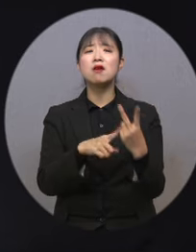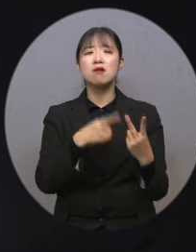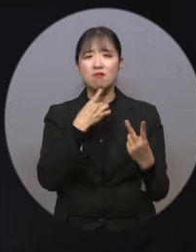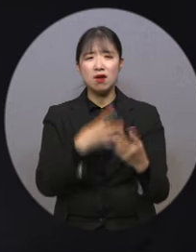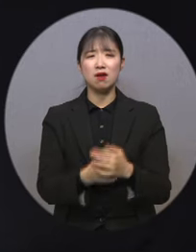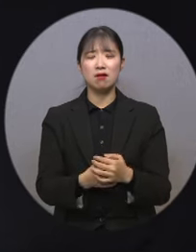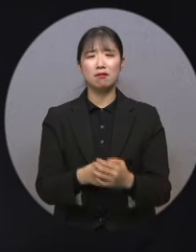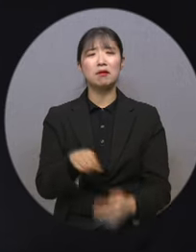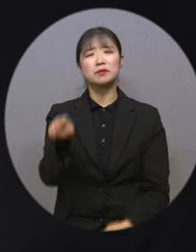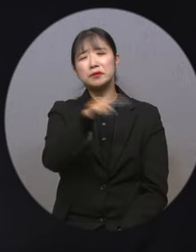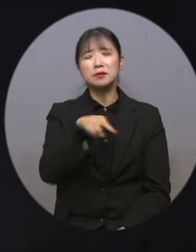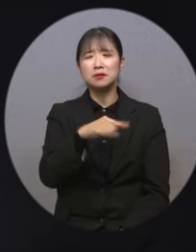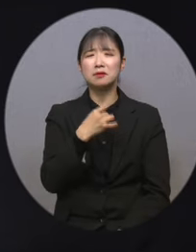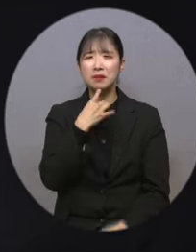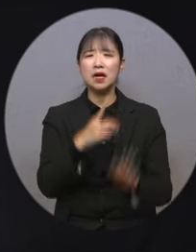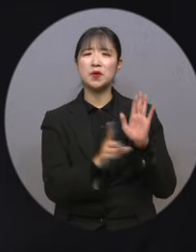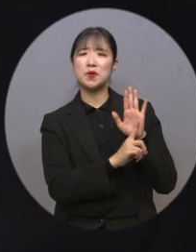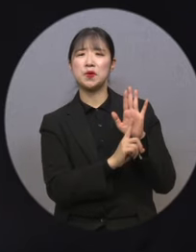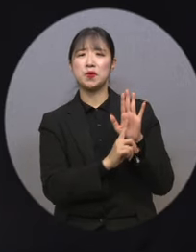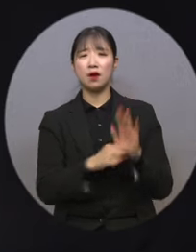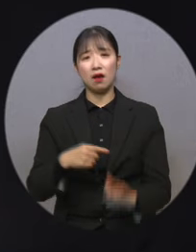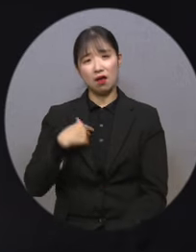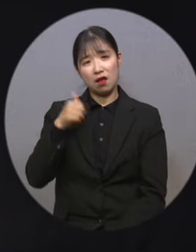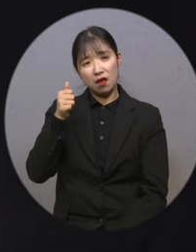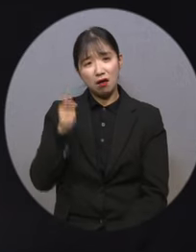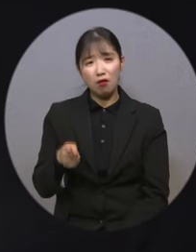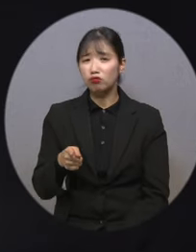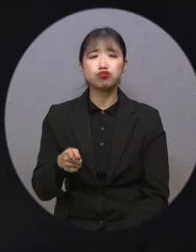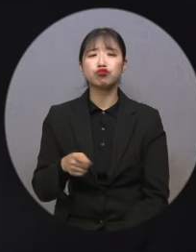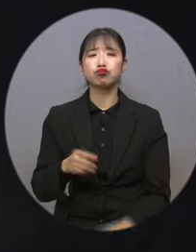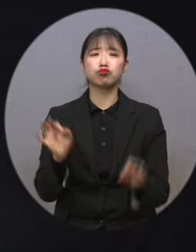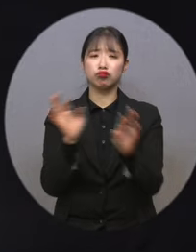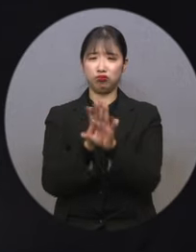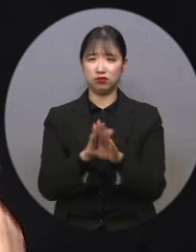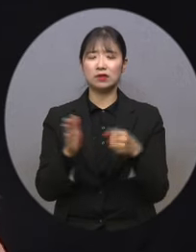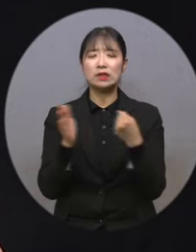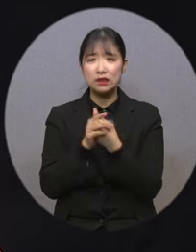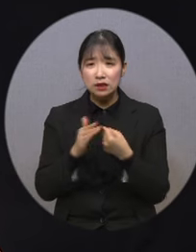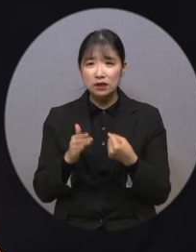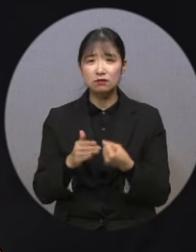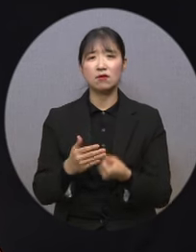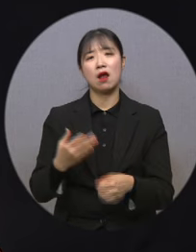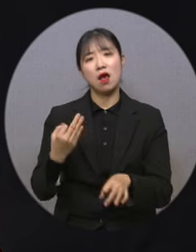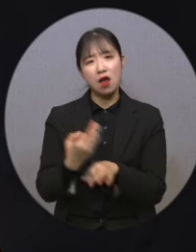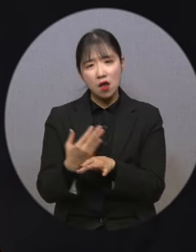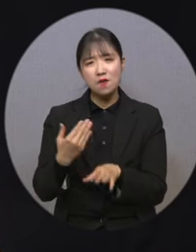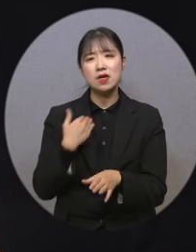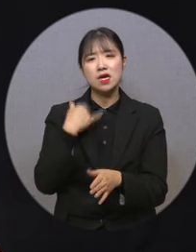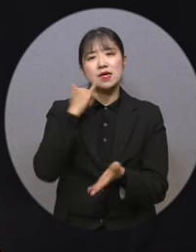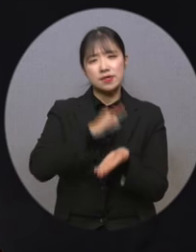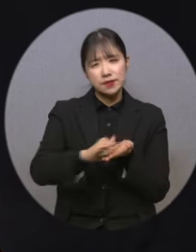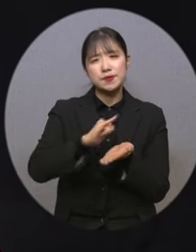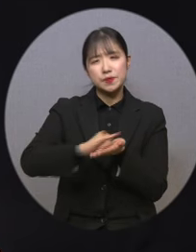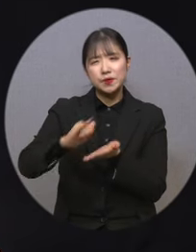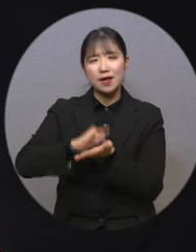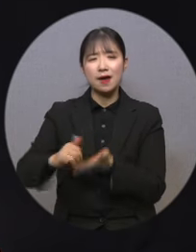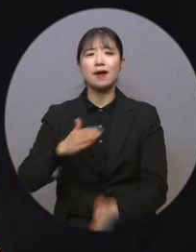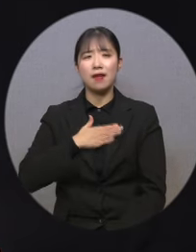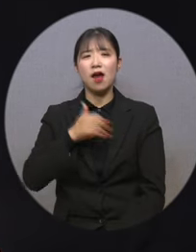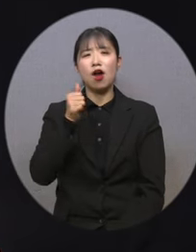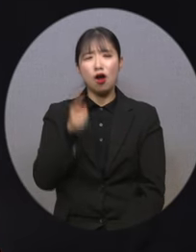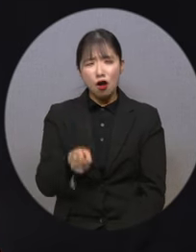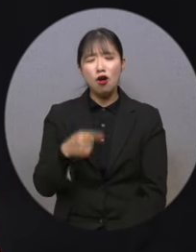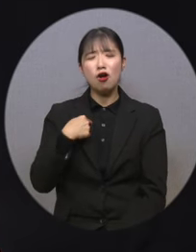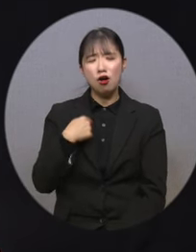심상정 이런 사람만 있는 줄 아니까 허경영이가 정발해버렸어. 그래서 나는 전화로라도 허경영이가